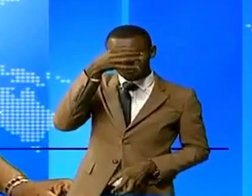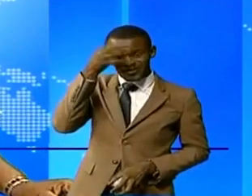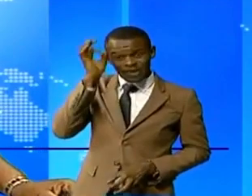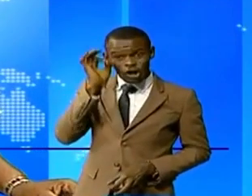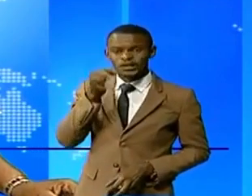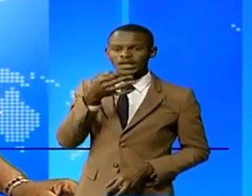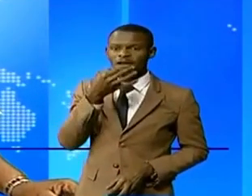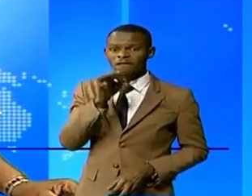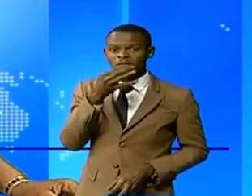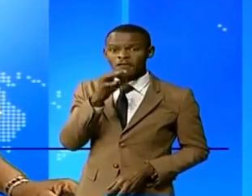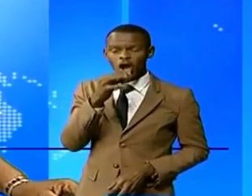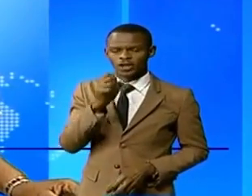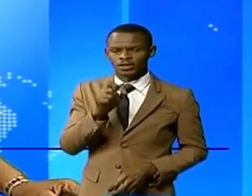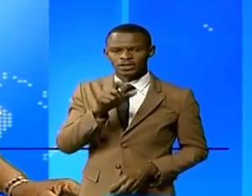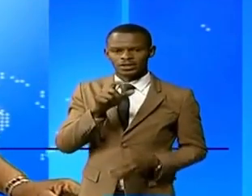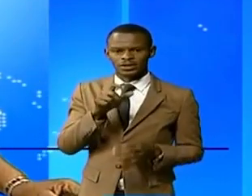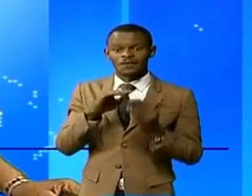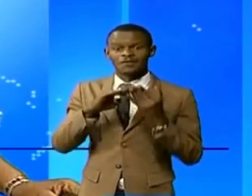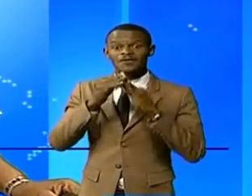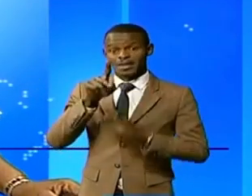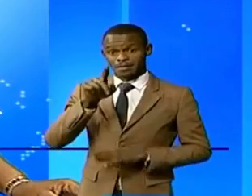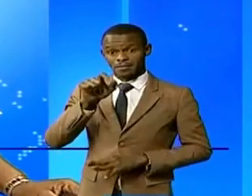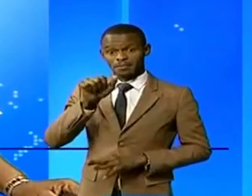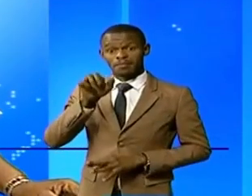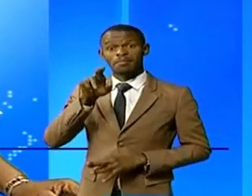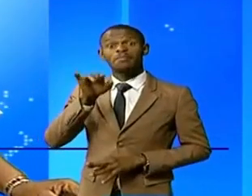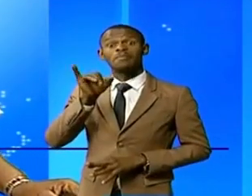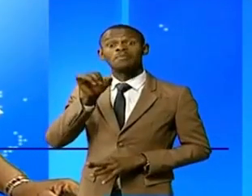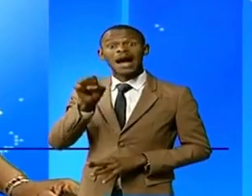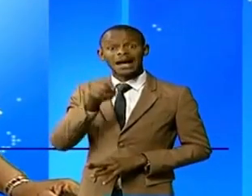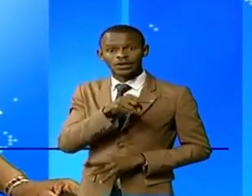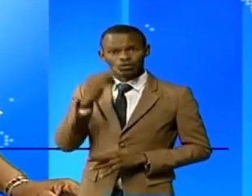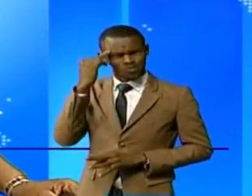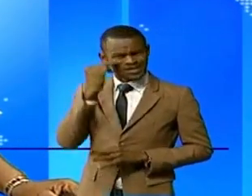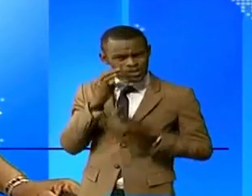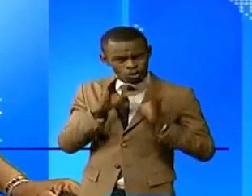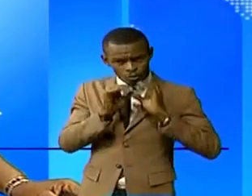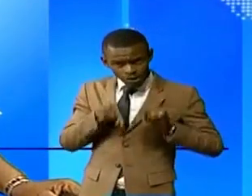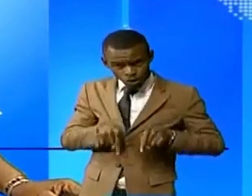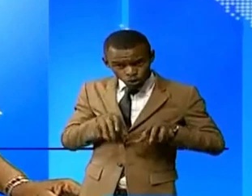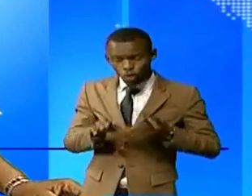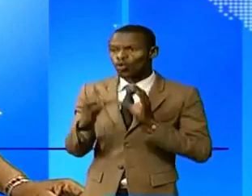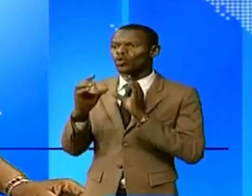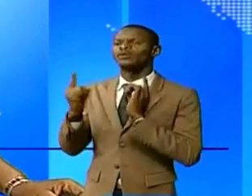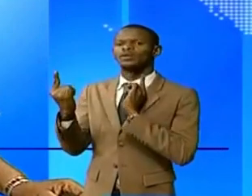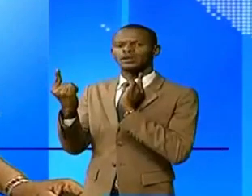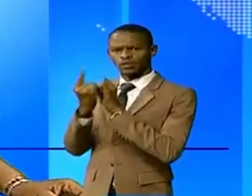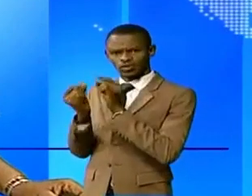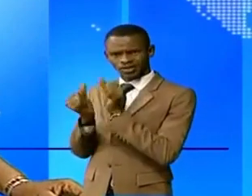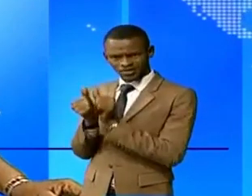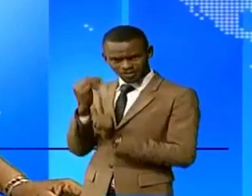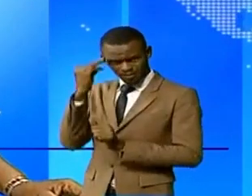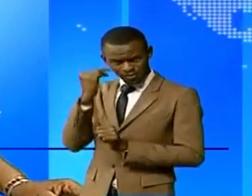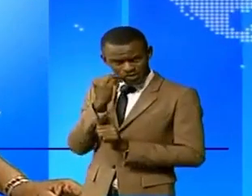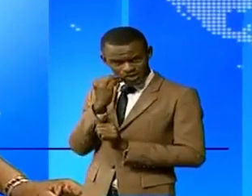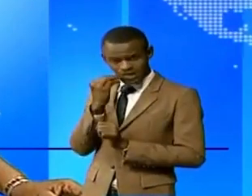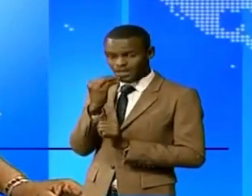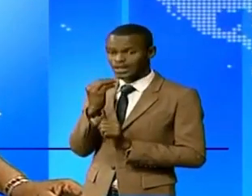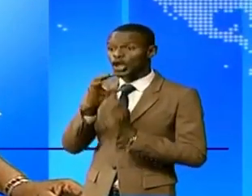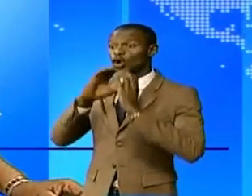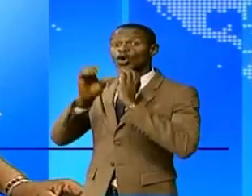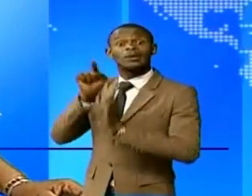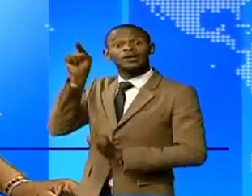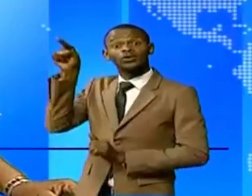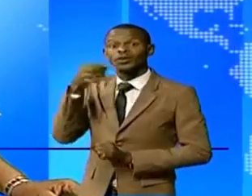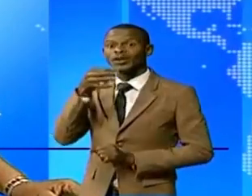a également échangé avec le ministre français de la Communication et Médias autour de ces concepts pour